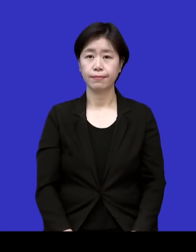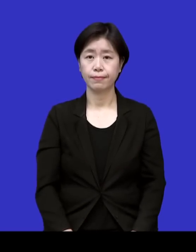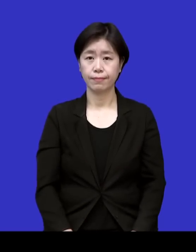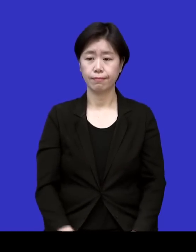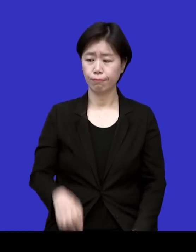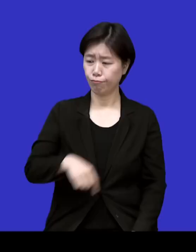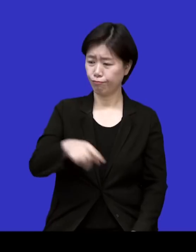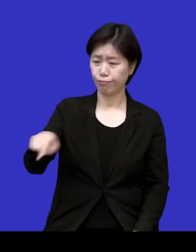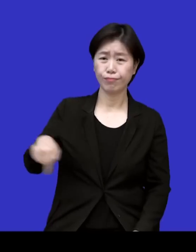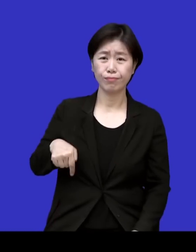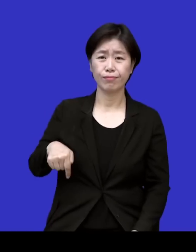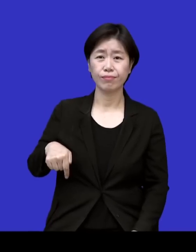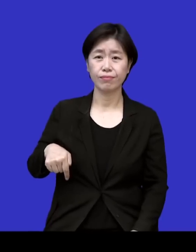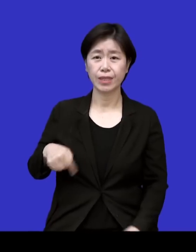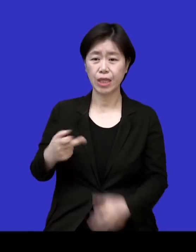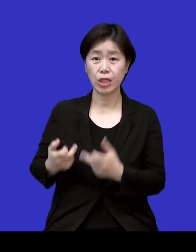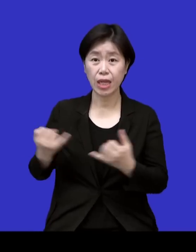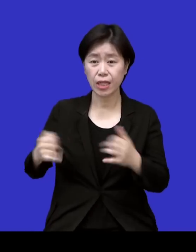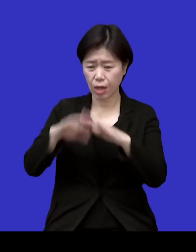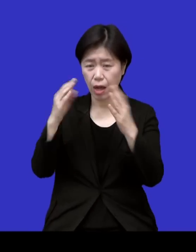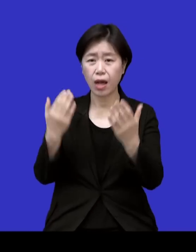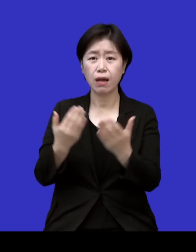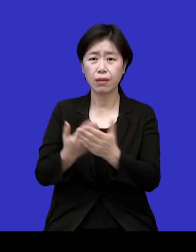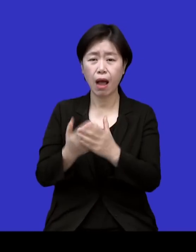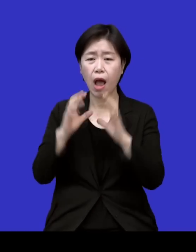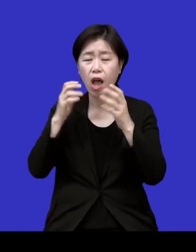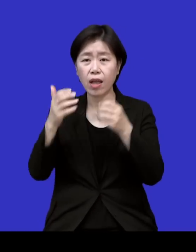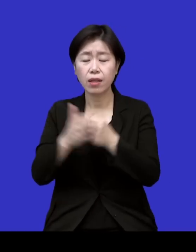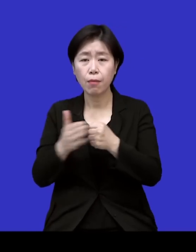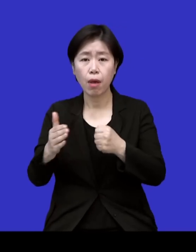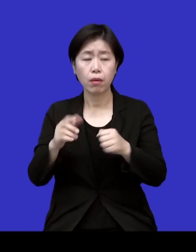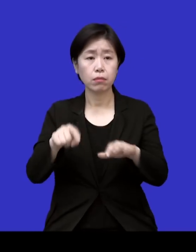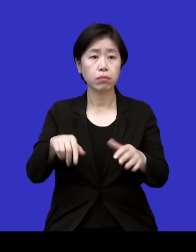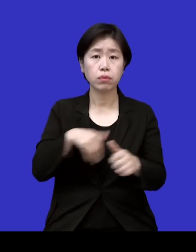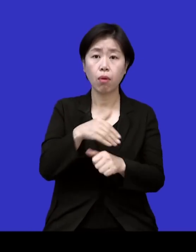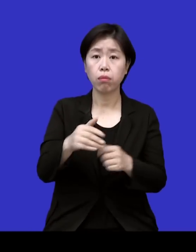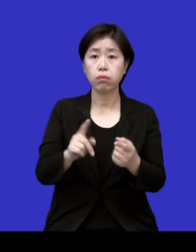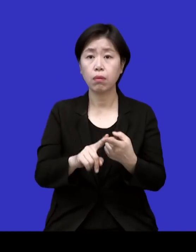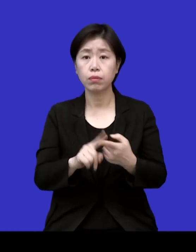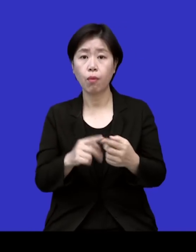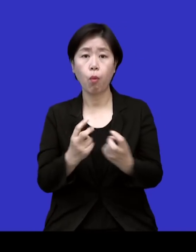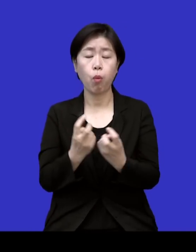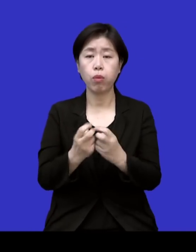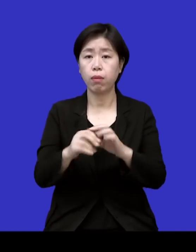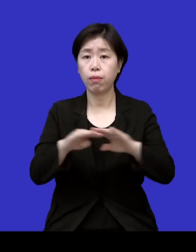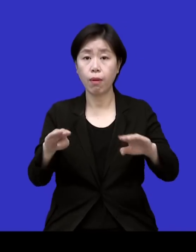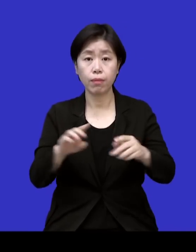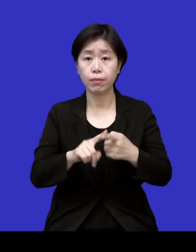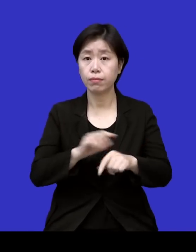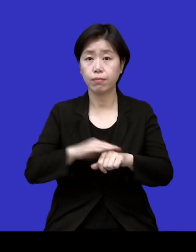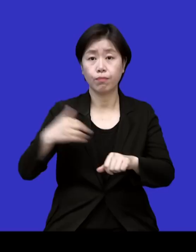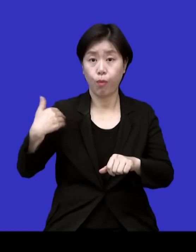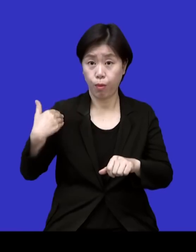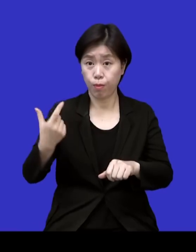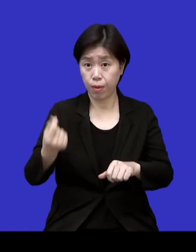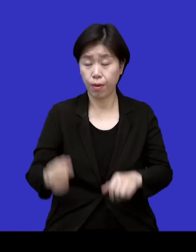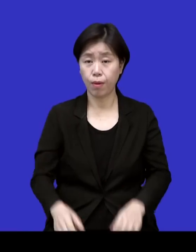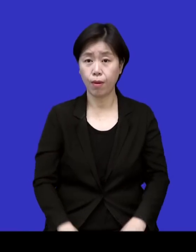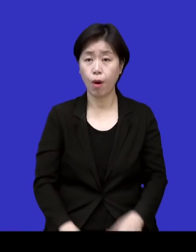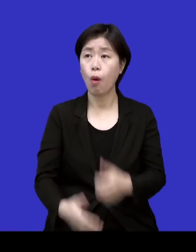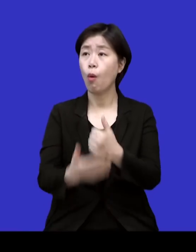이 상황이 어떤지 모르잖아요. 이게 네. 뭔지도 모르고 네네. 어떻게 해결해야 될지, 누구한테 도움을 청해야 될지도 모르니까